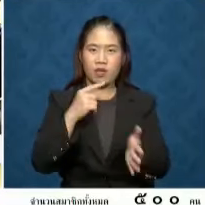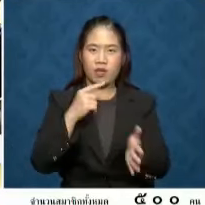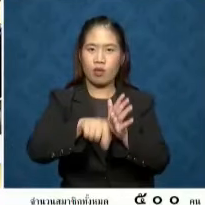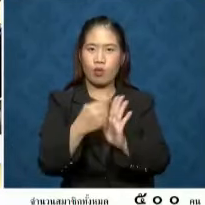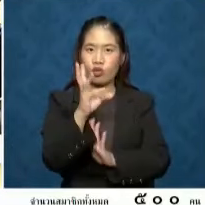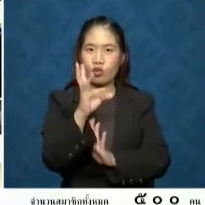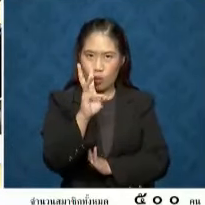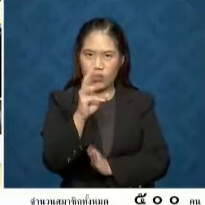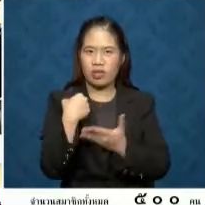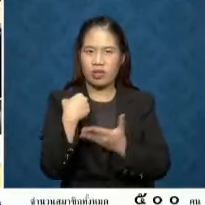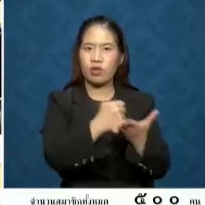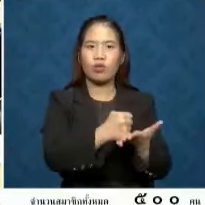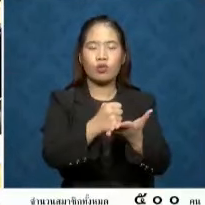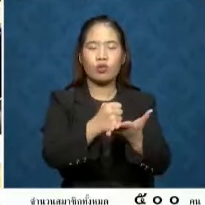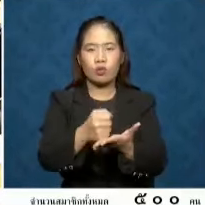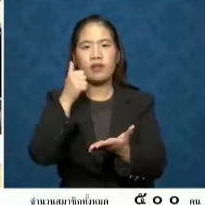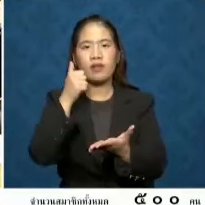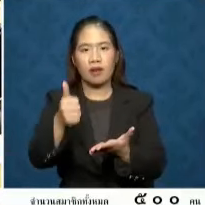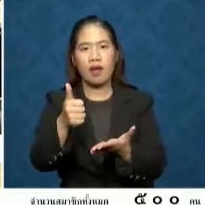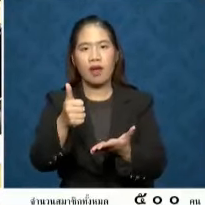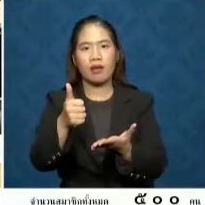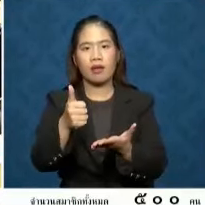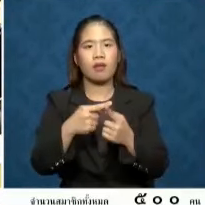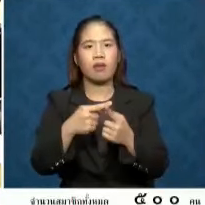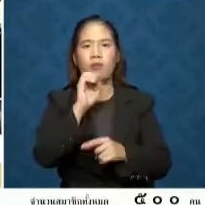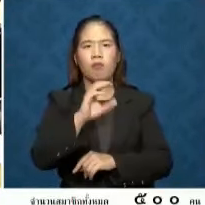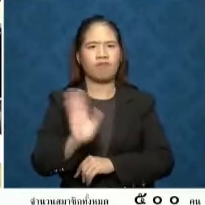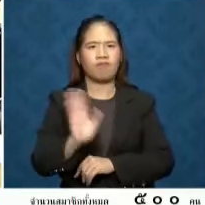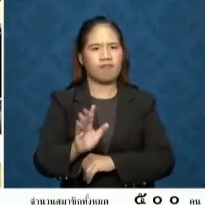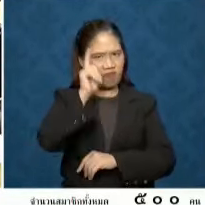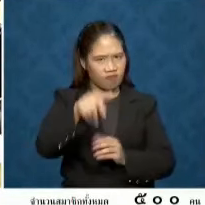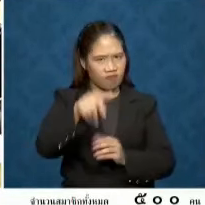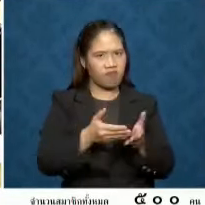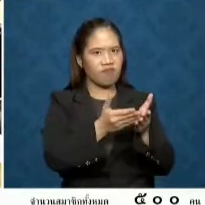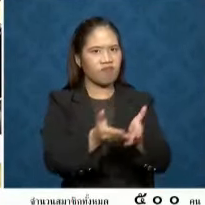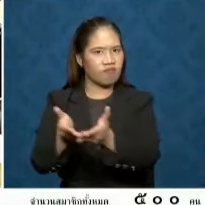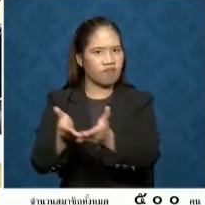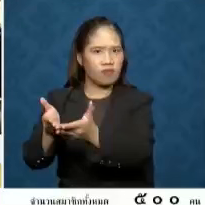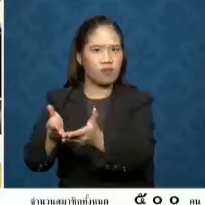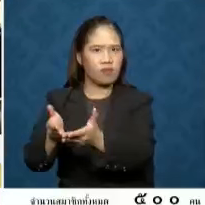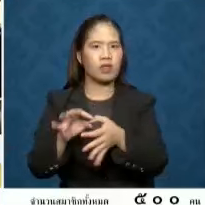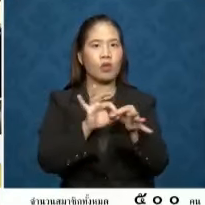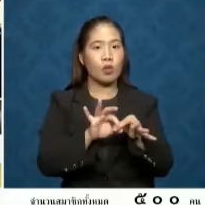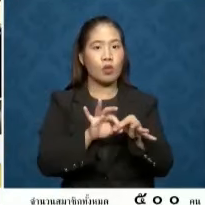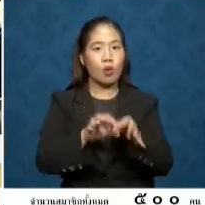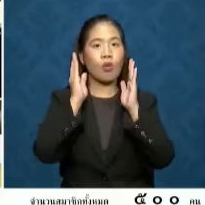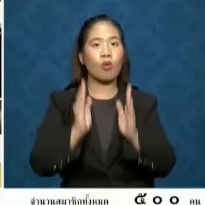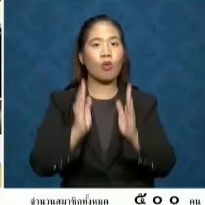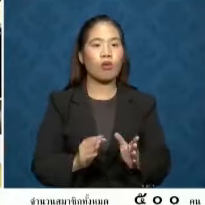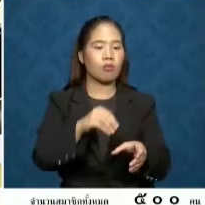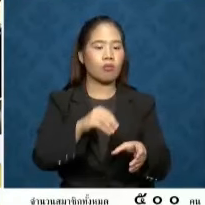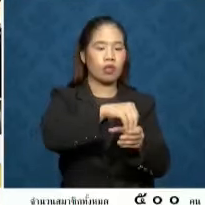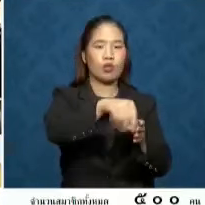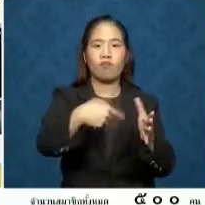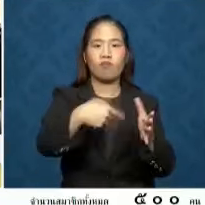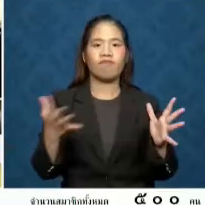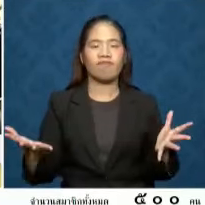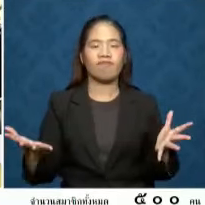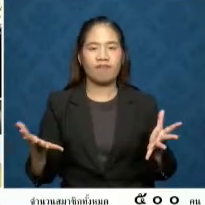ช่วยเหลือปล่อยปะละเลยจะเอาเรือกลับสัตหีบให้ได้ไม่รู้ทำไมไม่ได้ห่วงใยชีวิตของ คนบนเรือ เลย